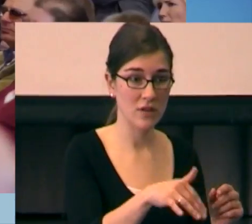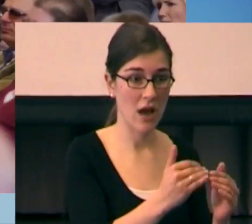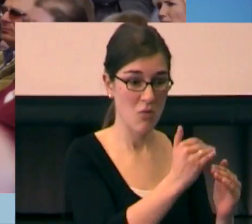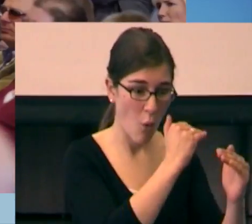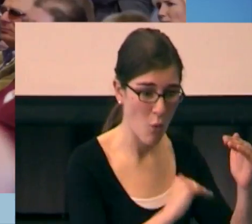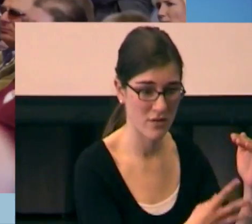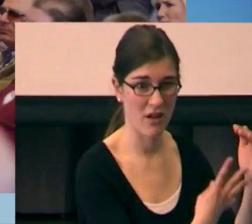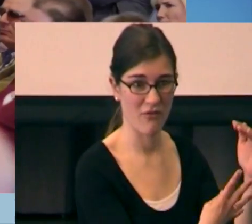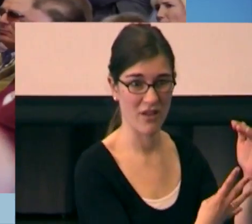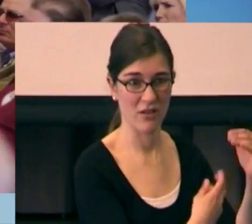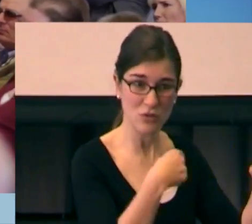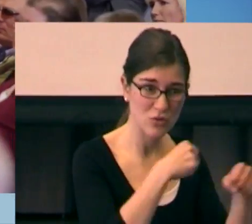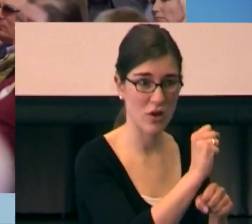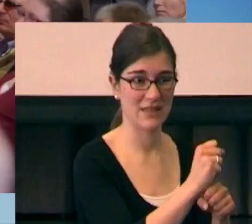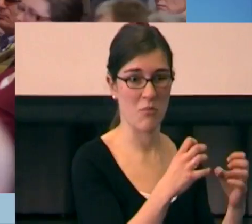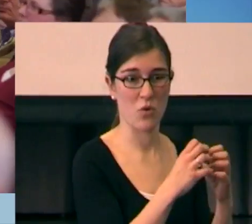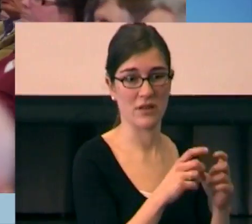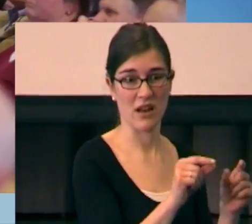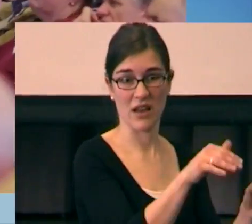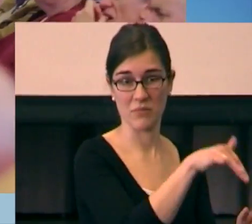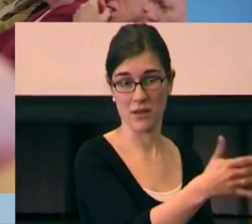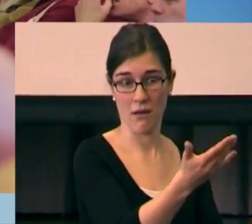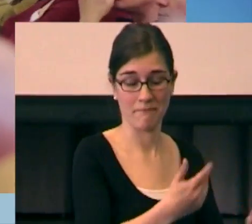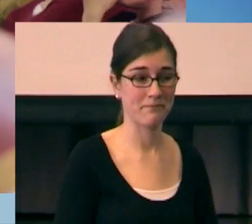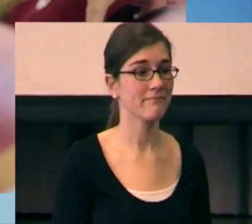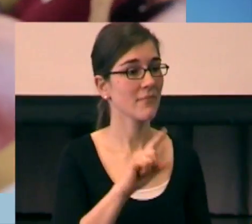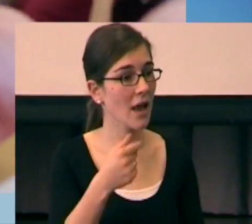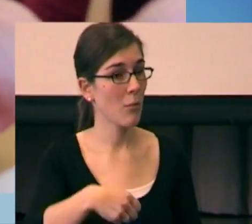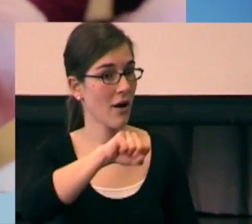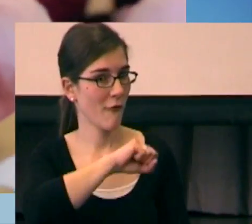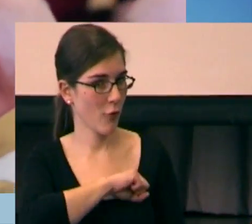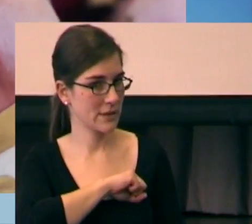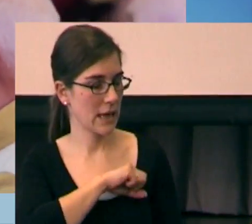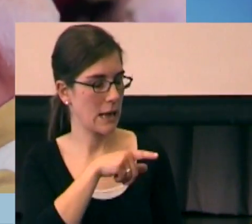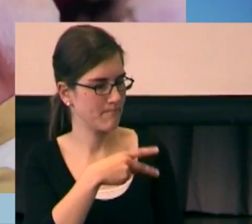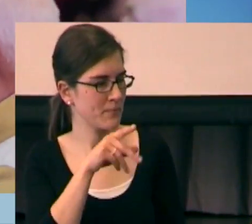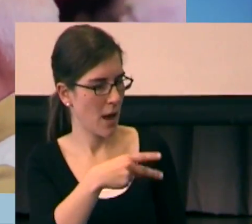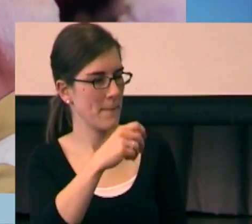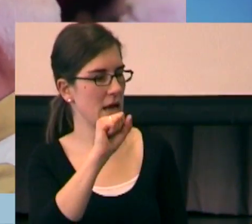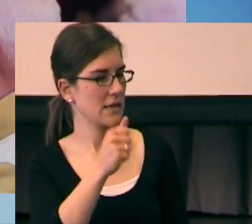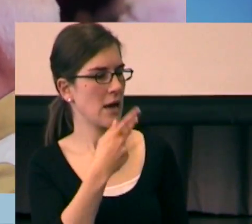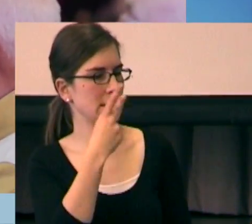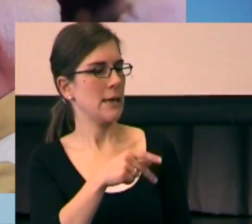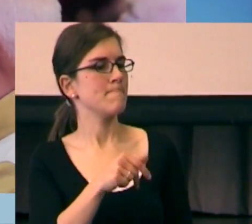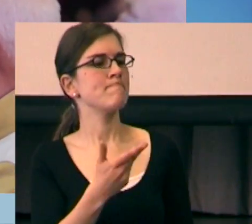Ganz wichtig, aber der Vorteil, den wir im Moment beim PSA sehen und der sich immer mehr herauskristallisiert,